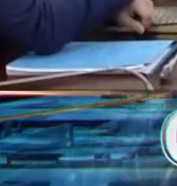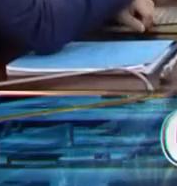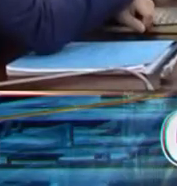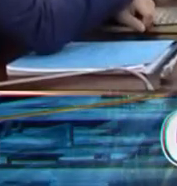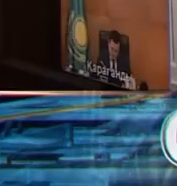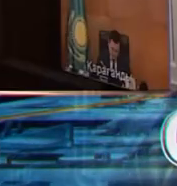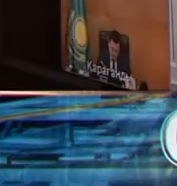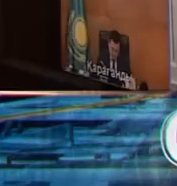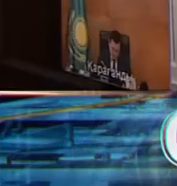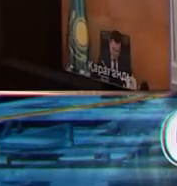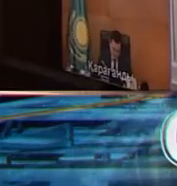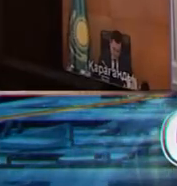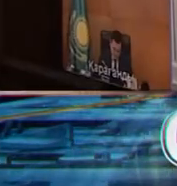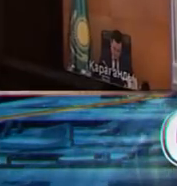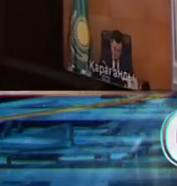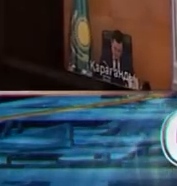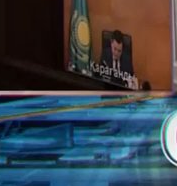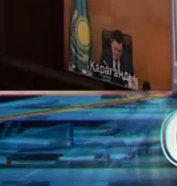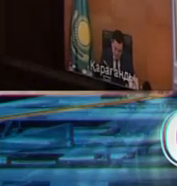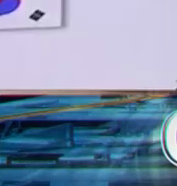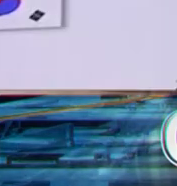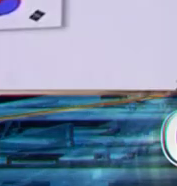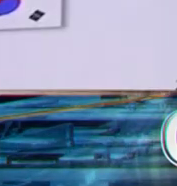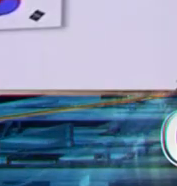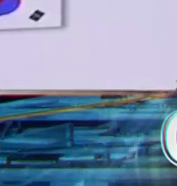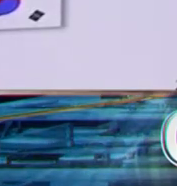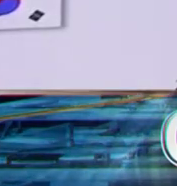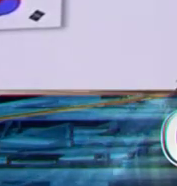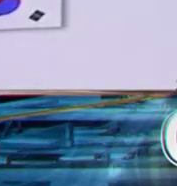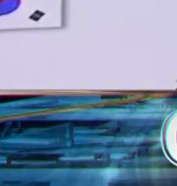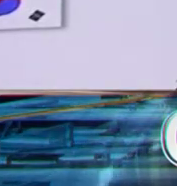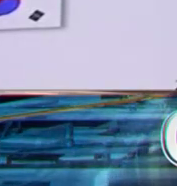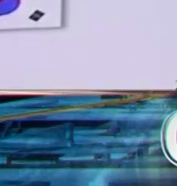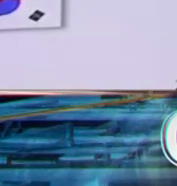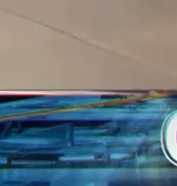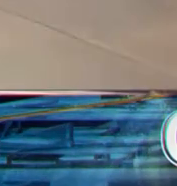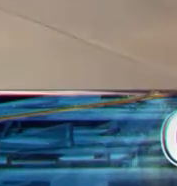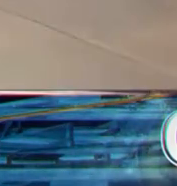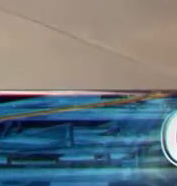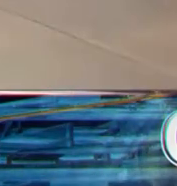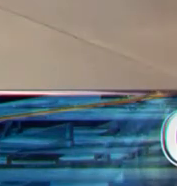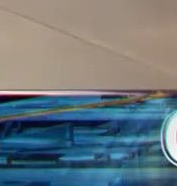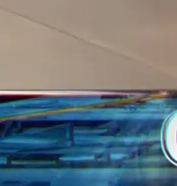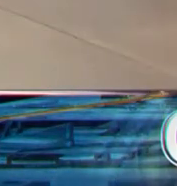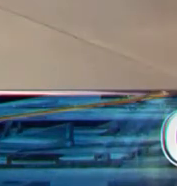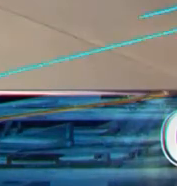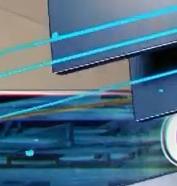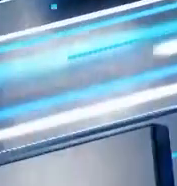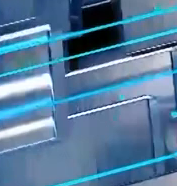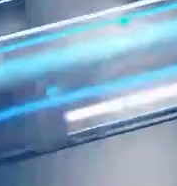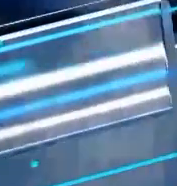Руку на пульсе держит глава правительства. На правительственном совещании обсудили вопрос защиты от коронавирусной